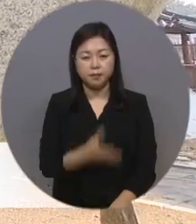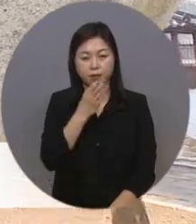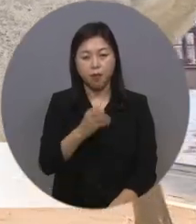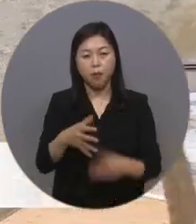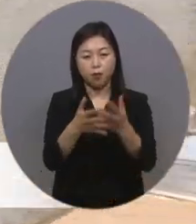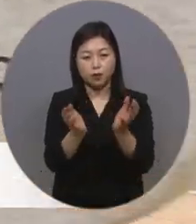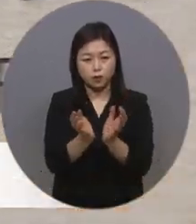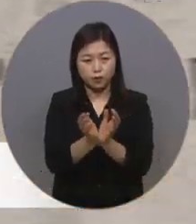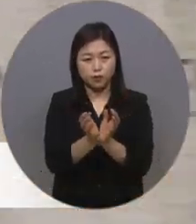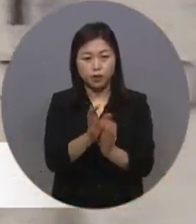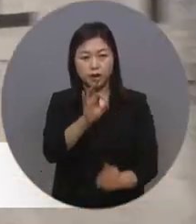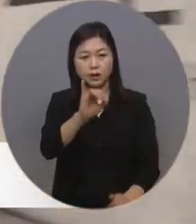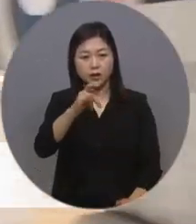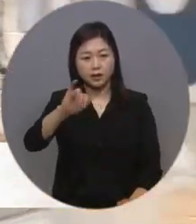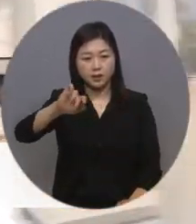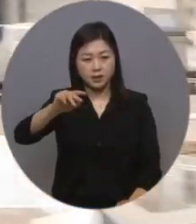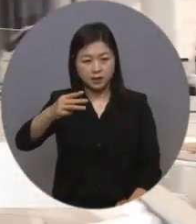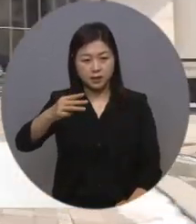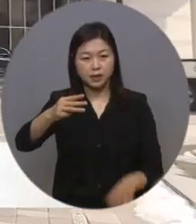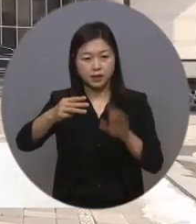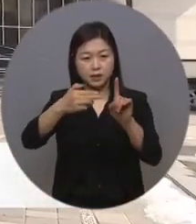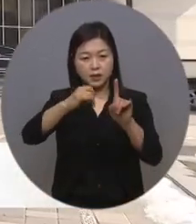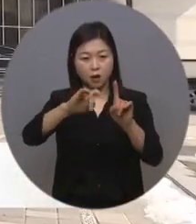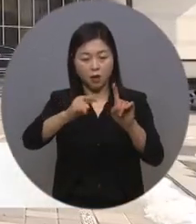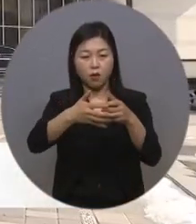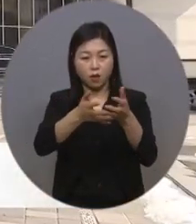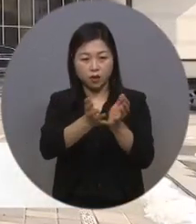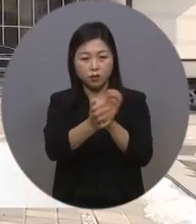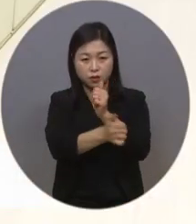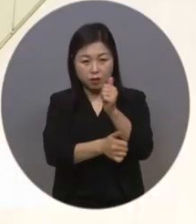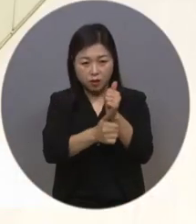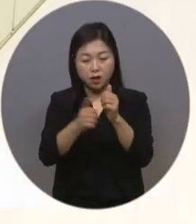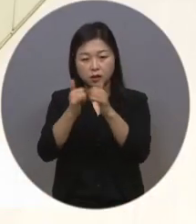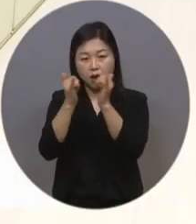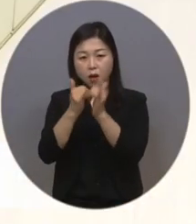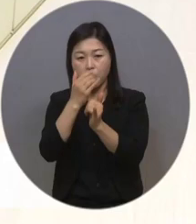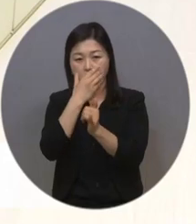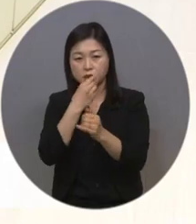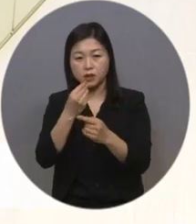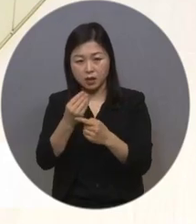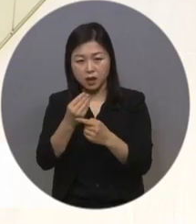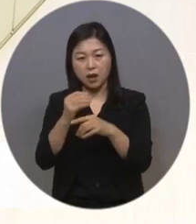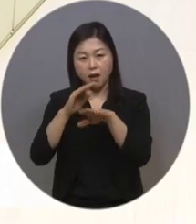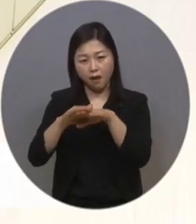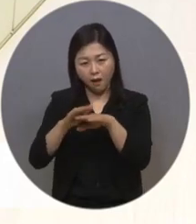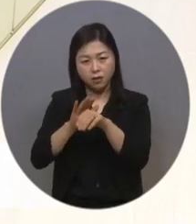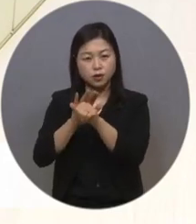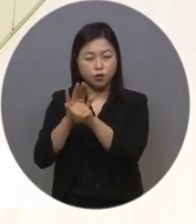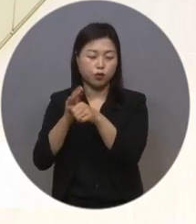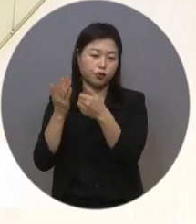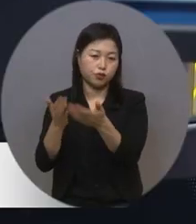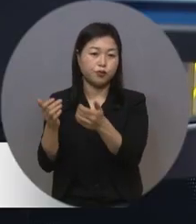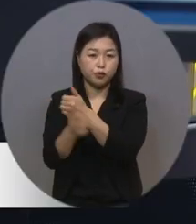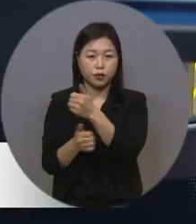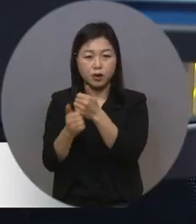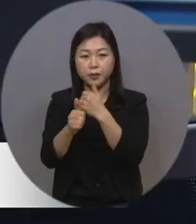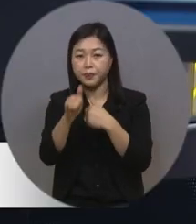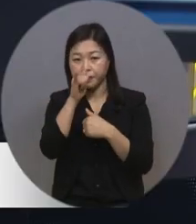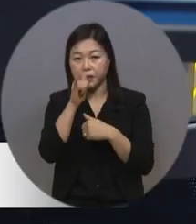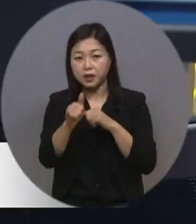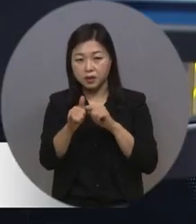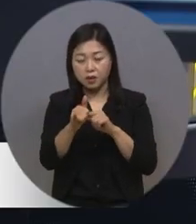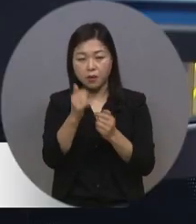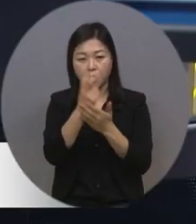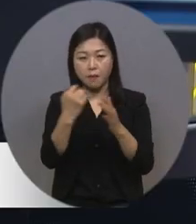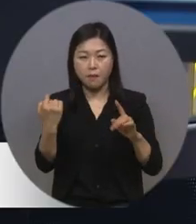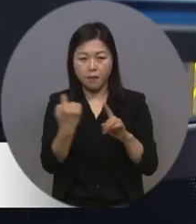보건복지부가 이기일 제1차관을 위원장으로 하는 사회복지사 등의 처우개선위원회를 열고 제도 개선에 대한 첫 회의를